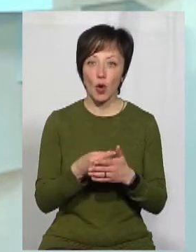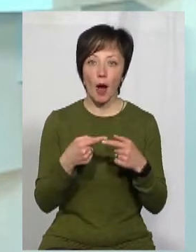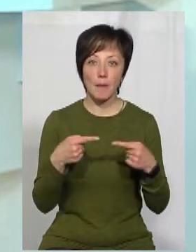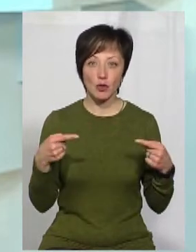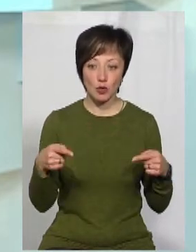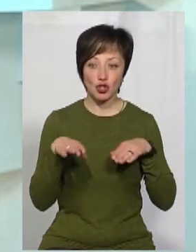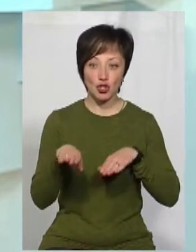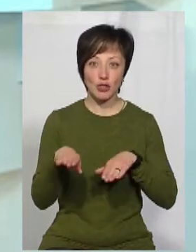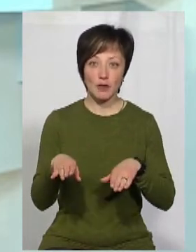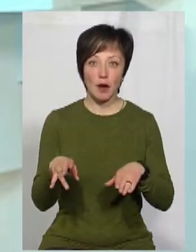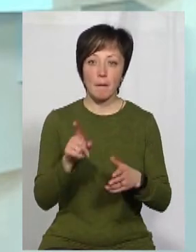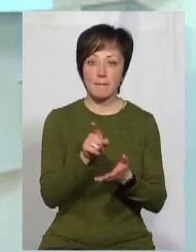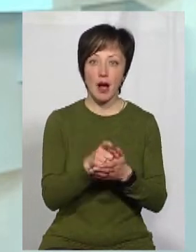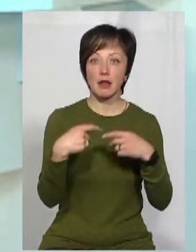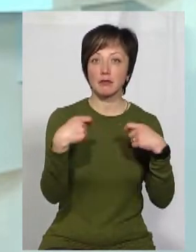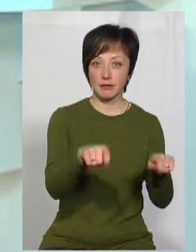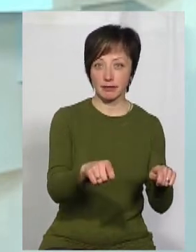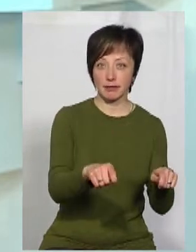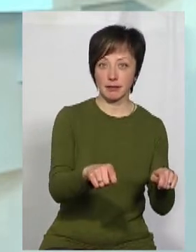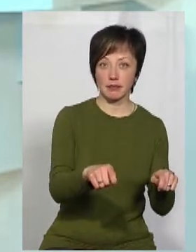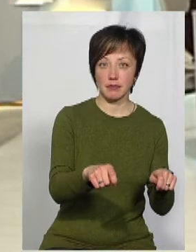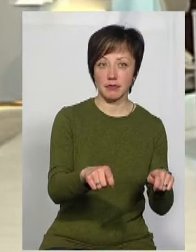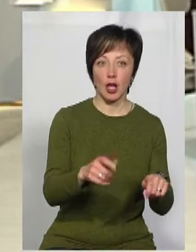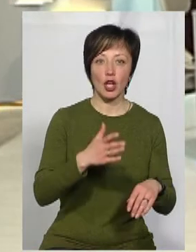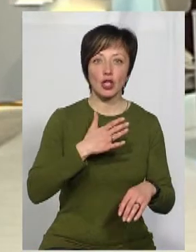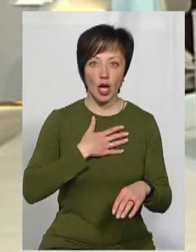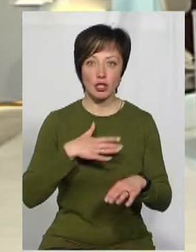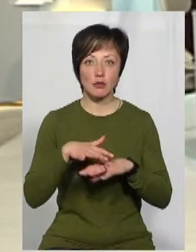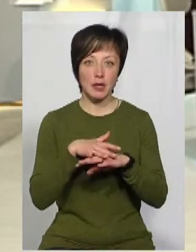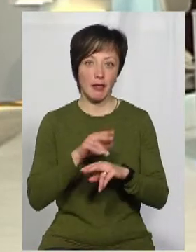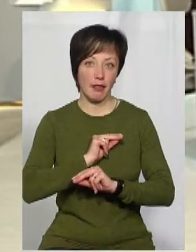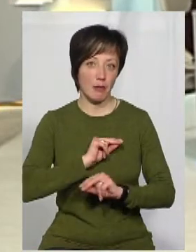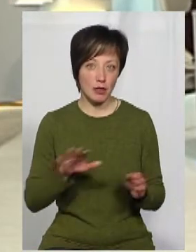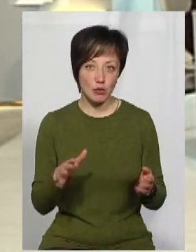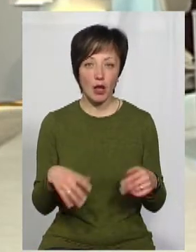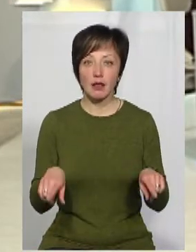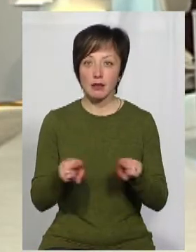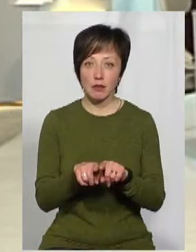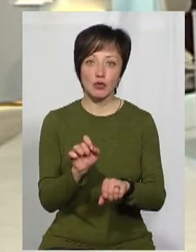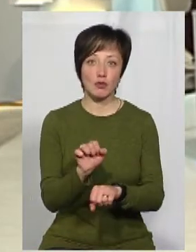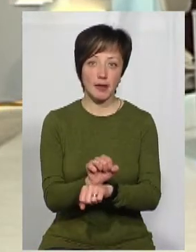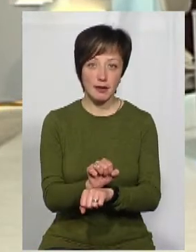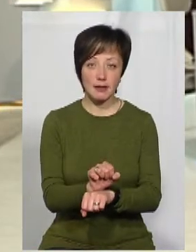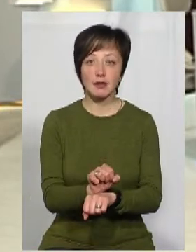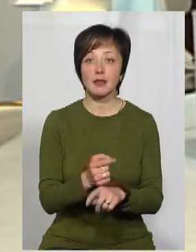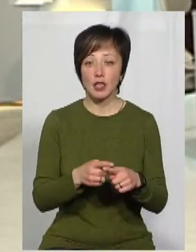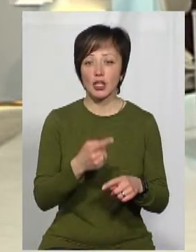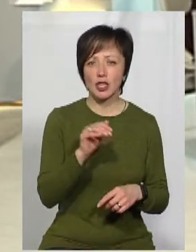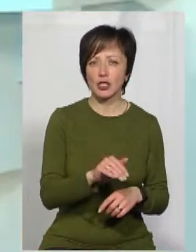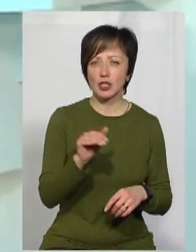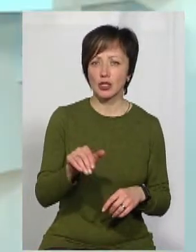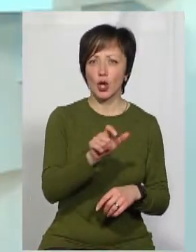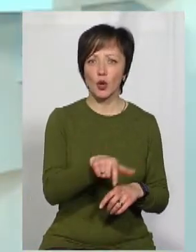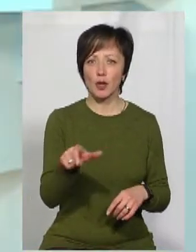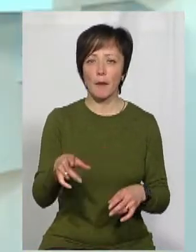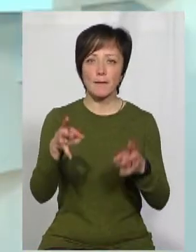продукцію, яку ти нашив, вони мали її комусь віддати. Вони мали її віддати нашим ринкам, які не працюють. І вони так само зупинилися. І від того теж тисячі і тисячі